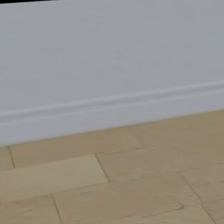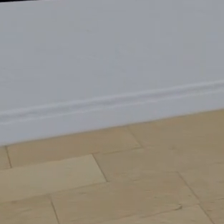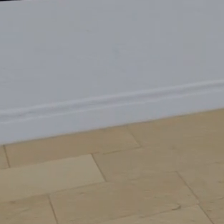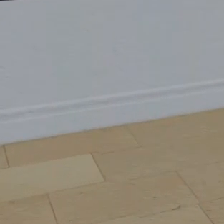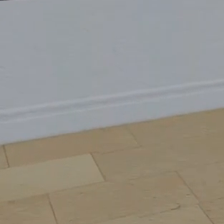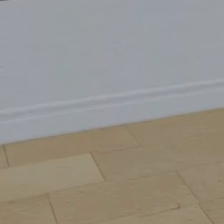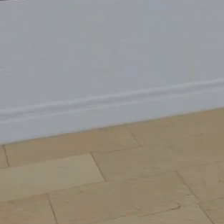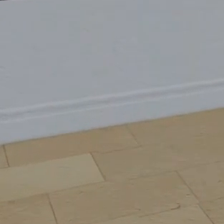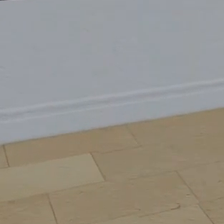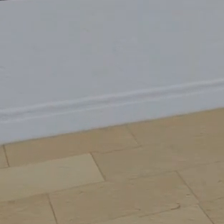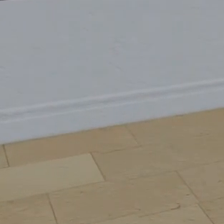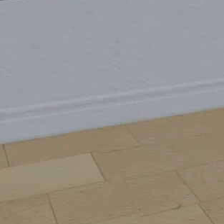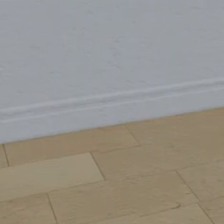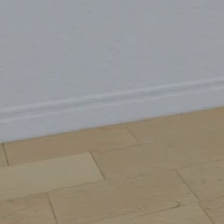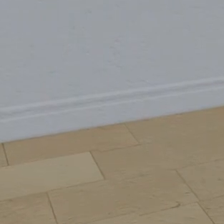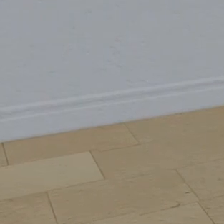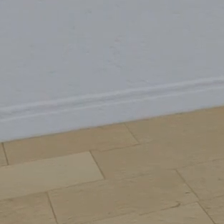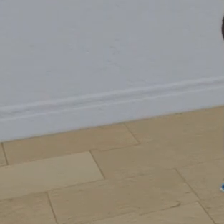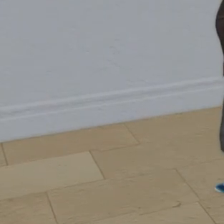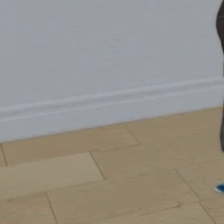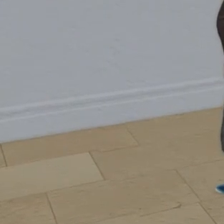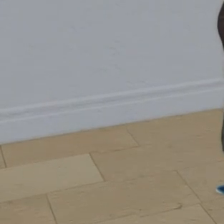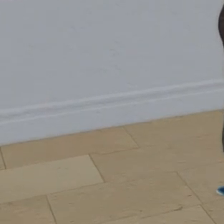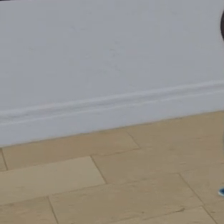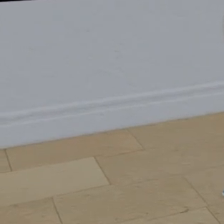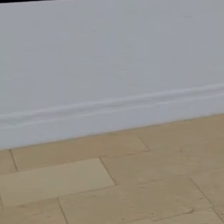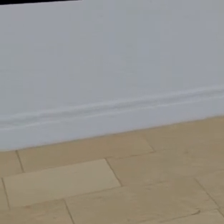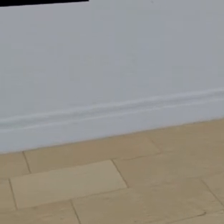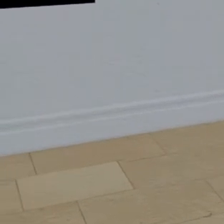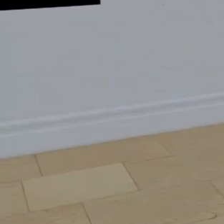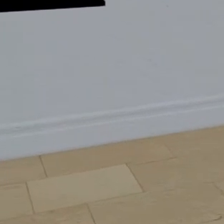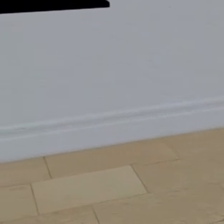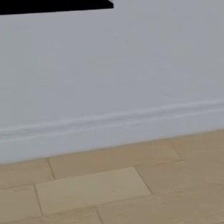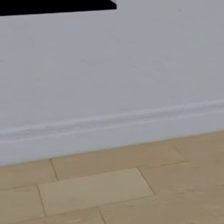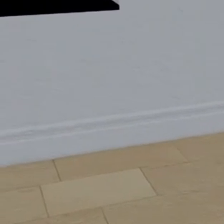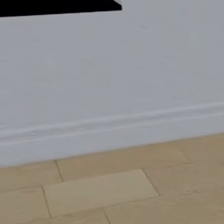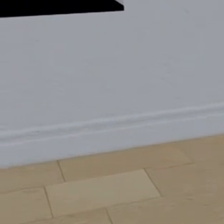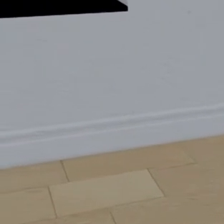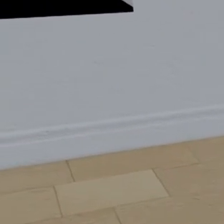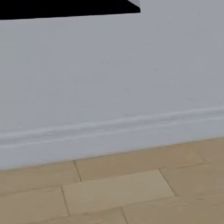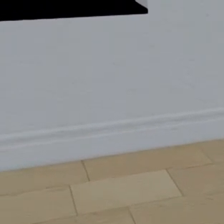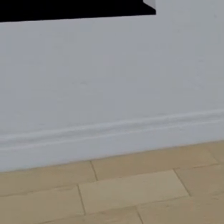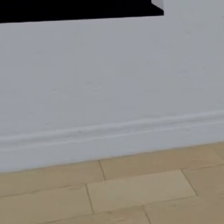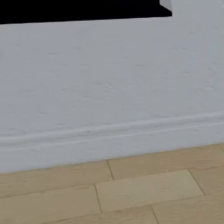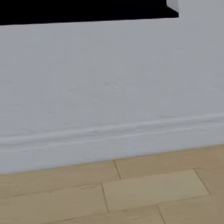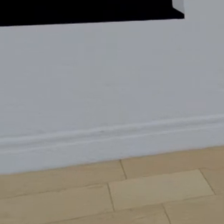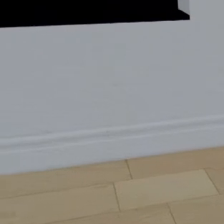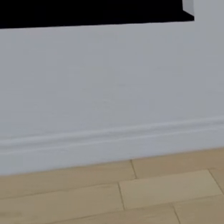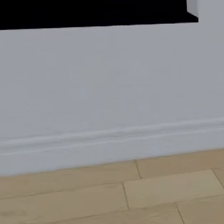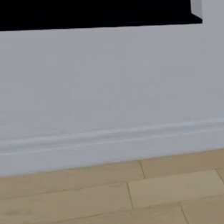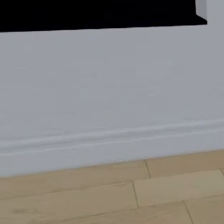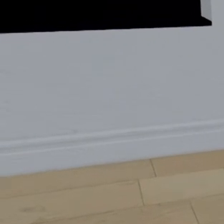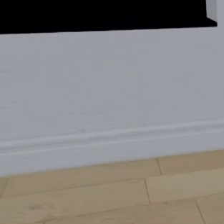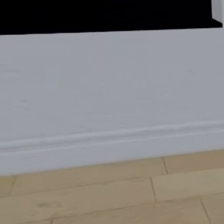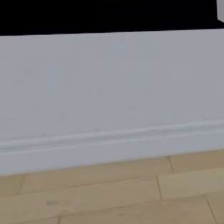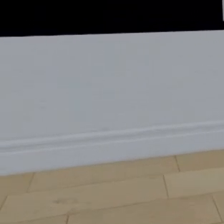Αφού την δολοφονούν και όλα αυτά κρατάνε περίπου 1 ώρα και 10 λεπτά, τυλίγουν το πτώμα, στο